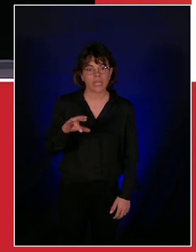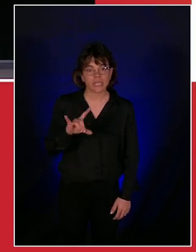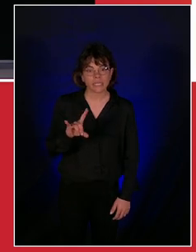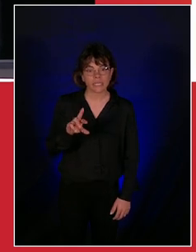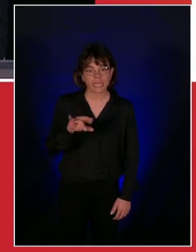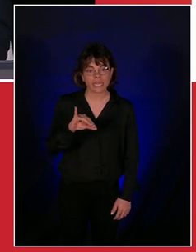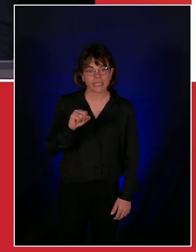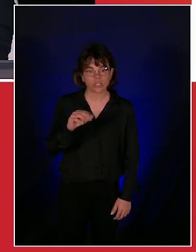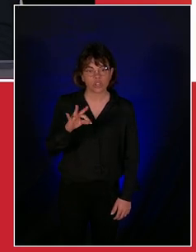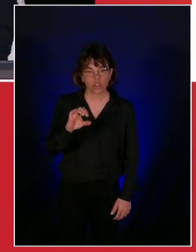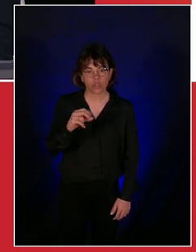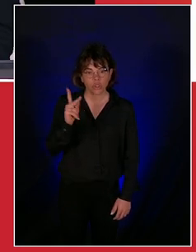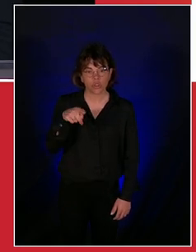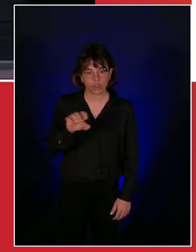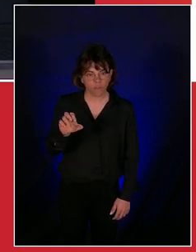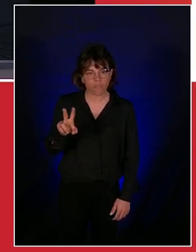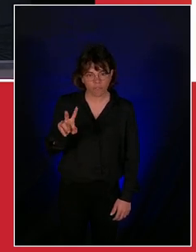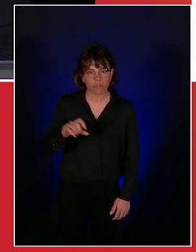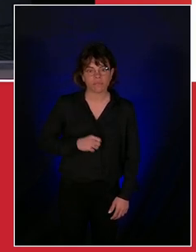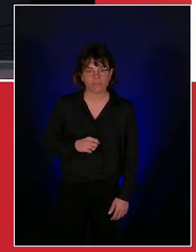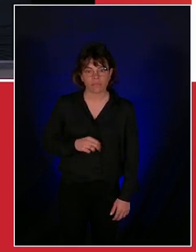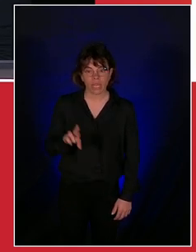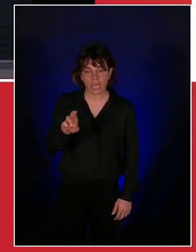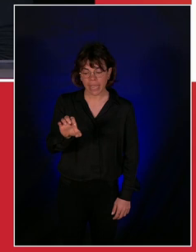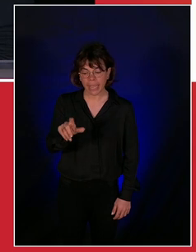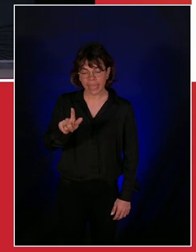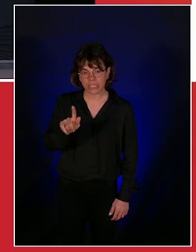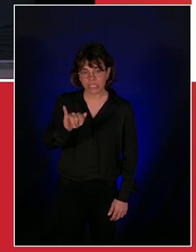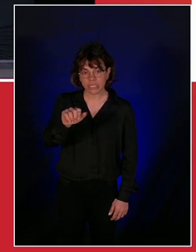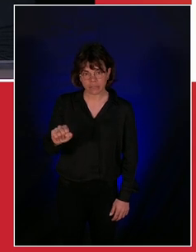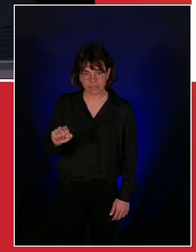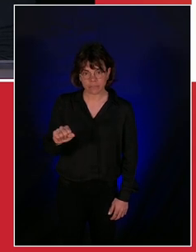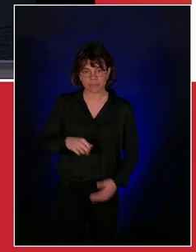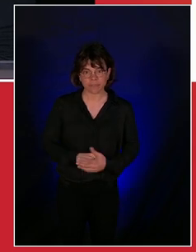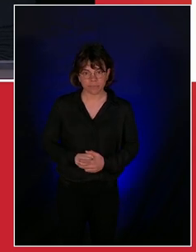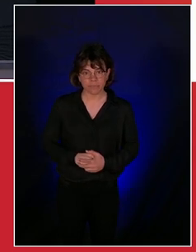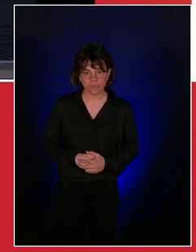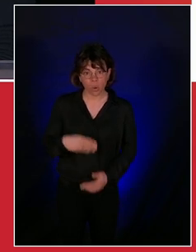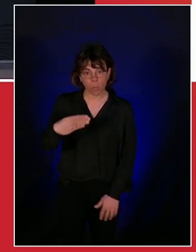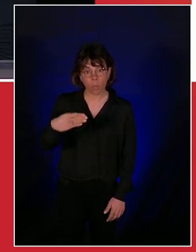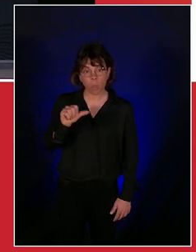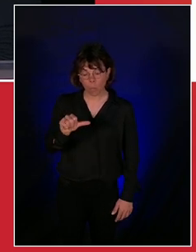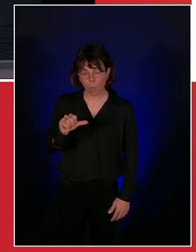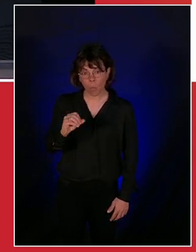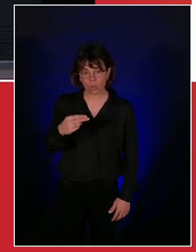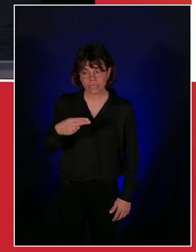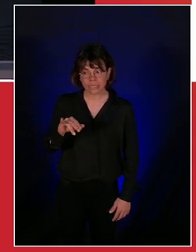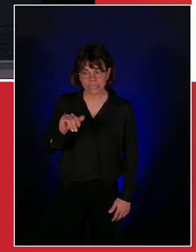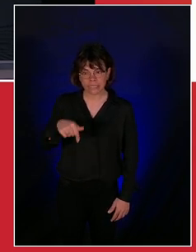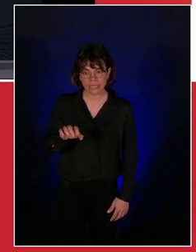Christophe Couder, Régis Cranchant, Monique